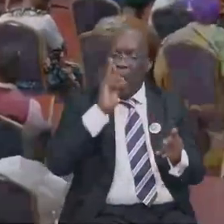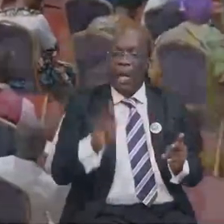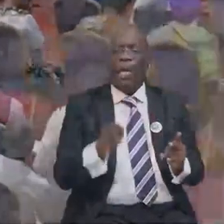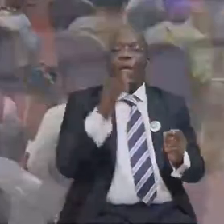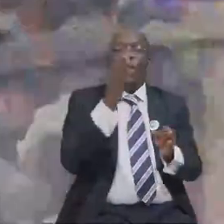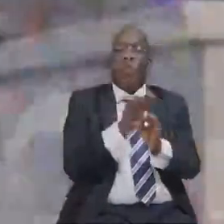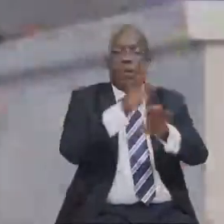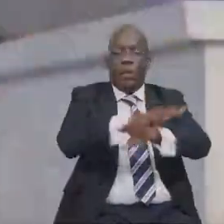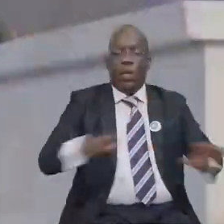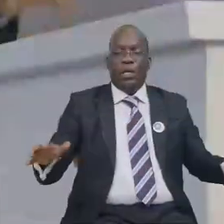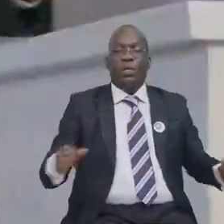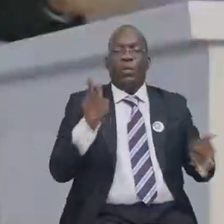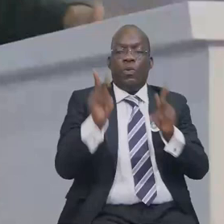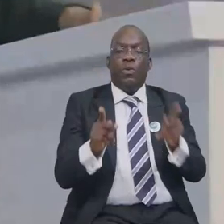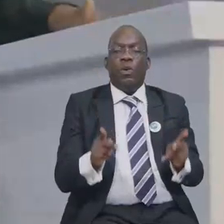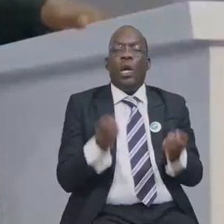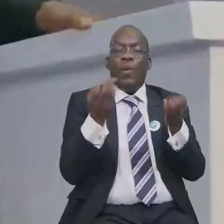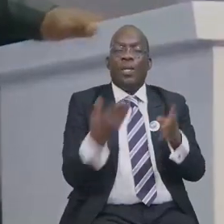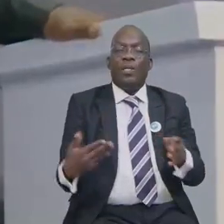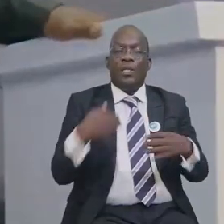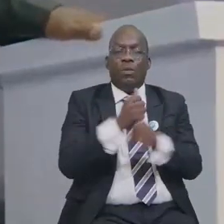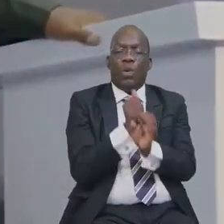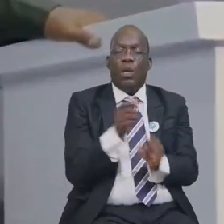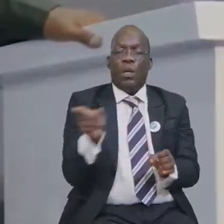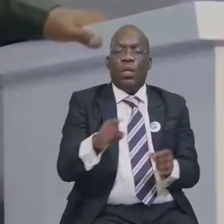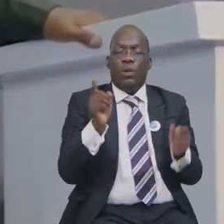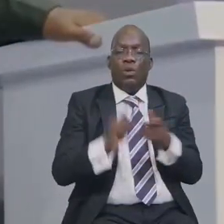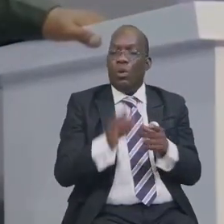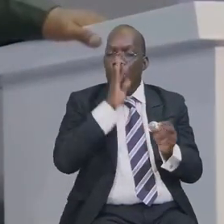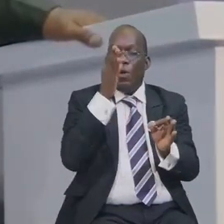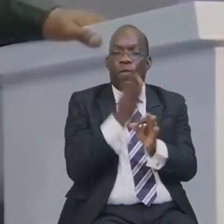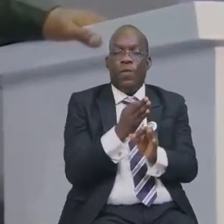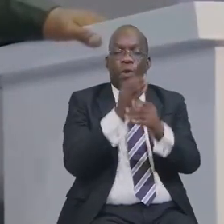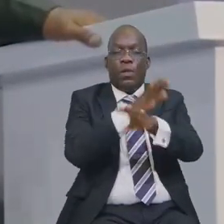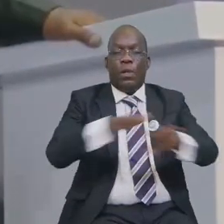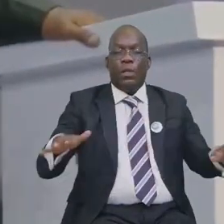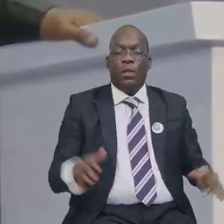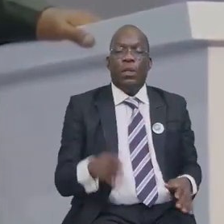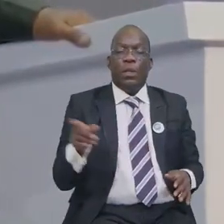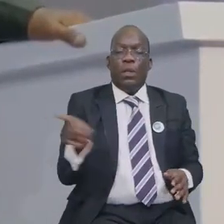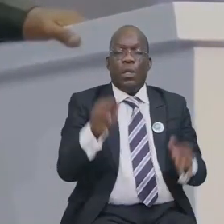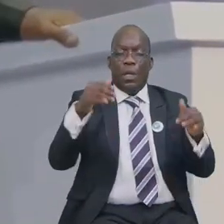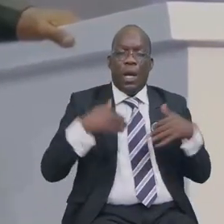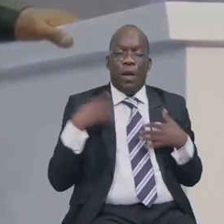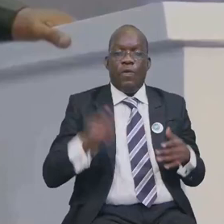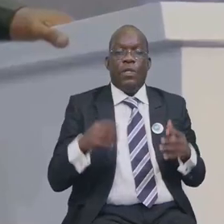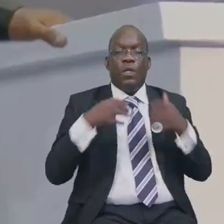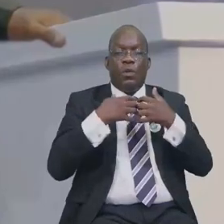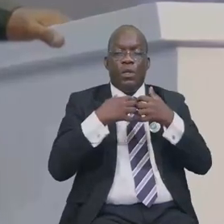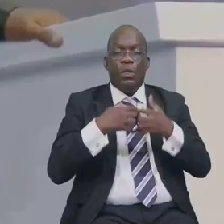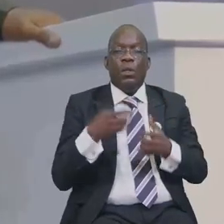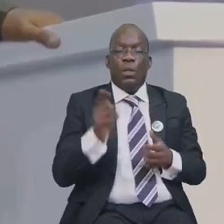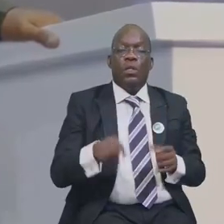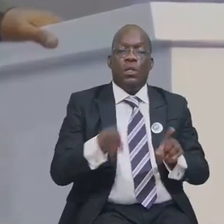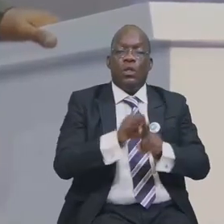Et beaucoup de choses les rendent incrédules. Ils ont les machineries, ils ont les